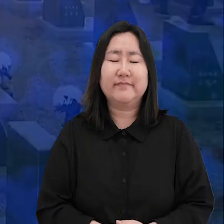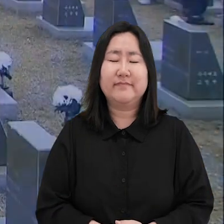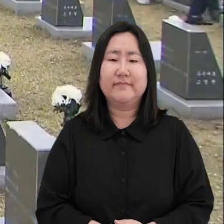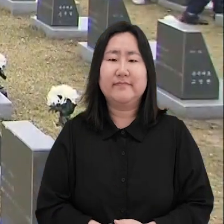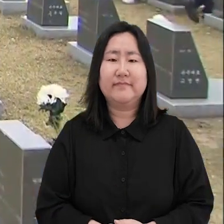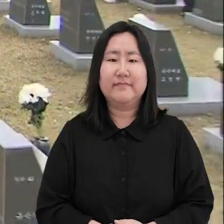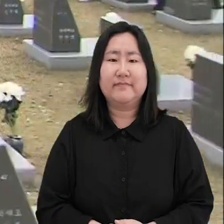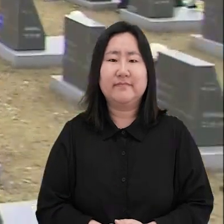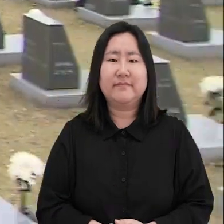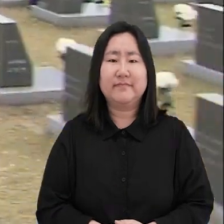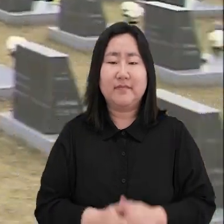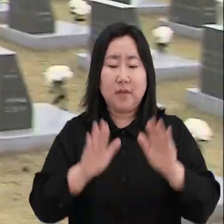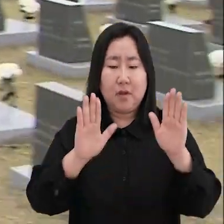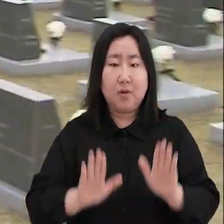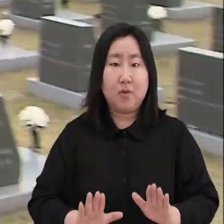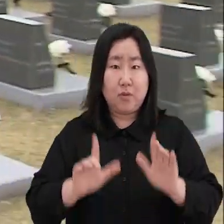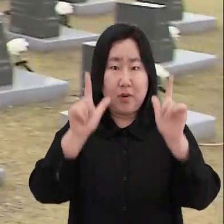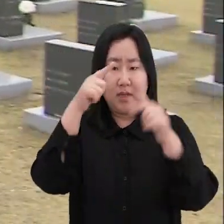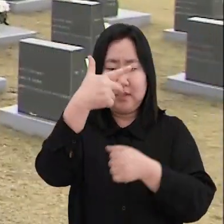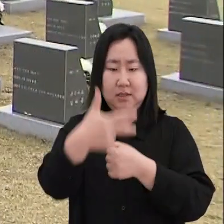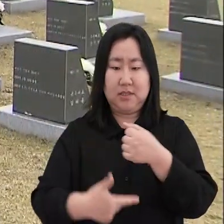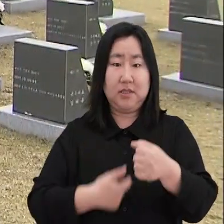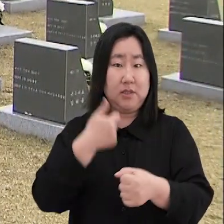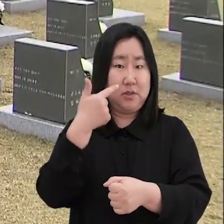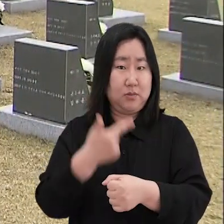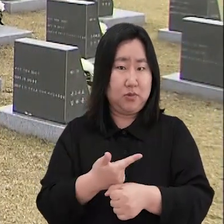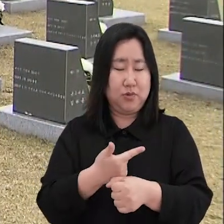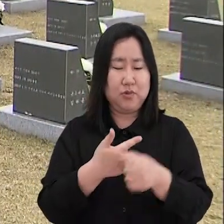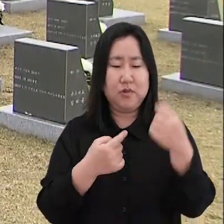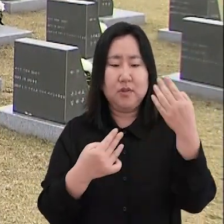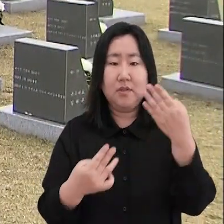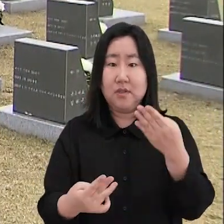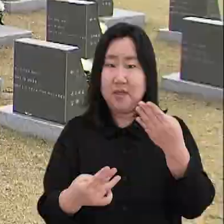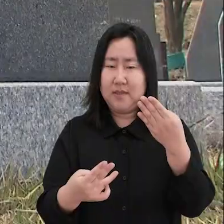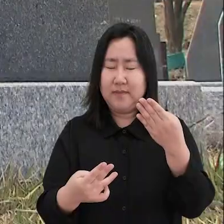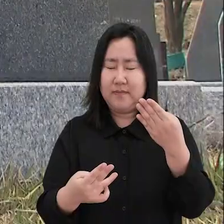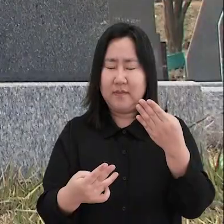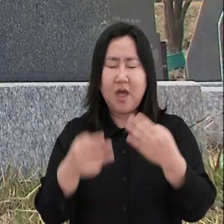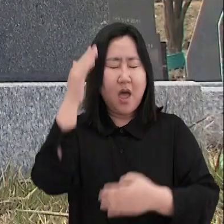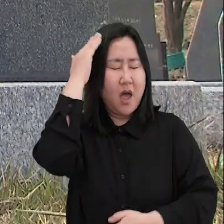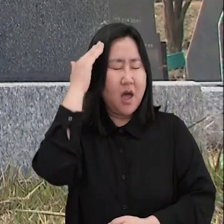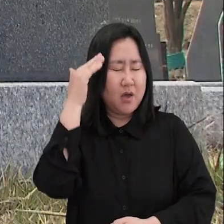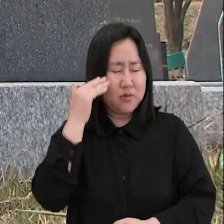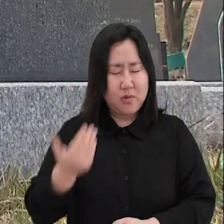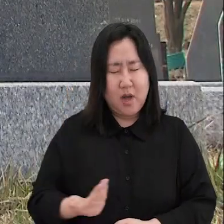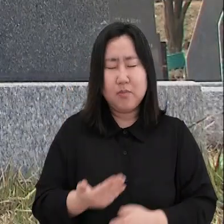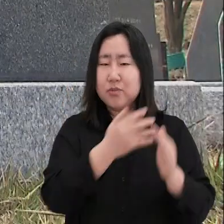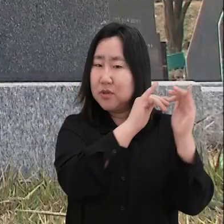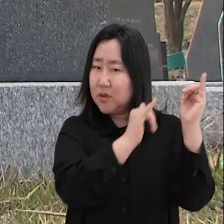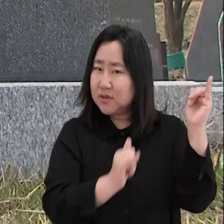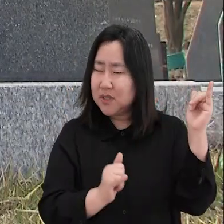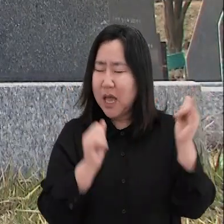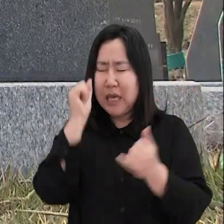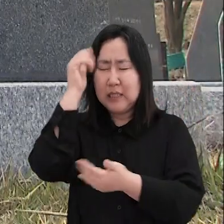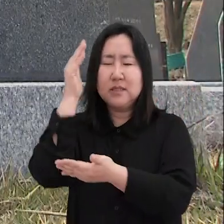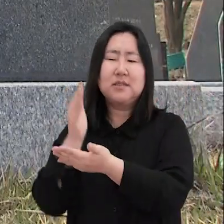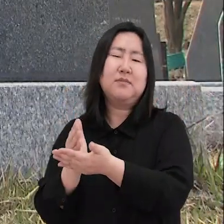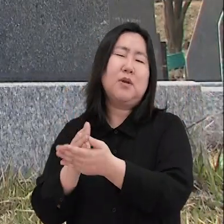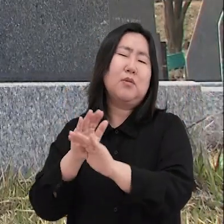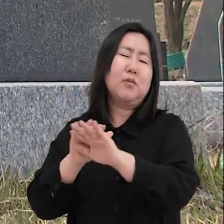있습니다 올해로 7주년을 맞은 제주 43은 대한민국의 아픈 역사이자 잊지 말고 풀어야 할